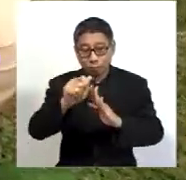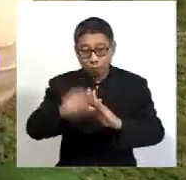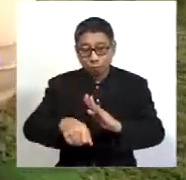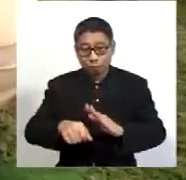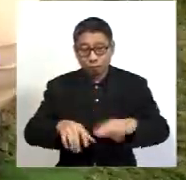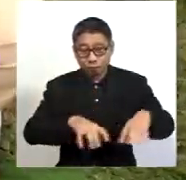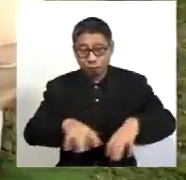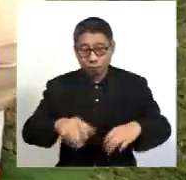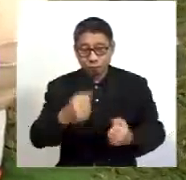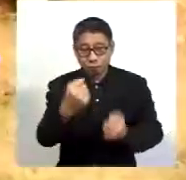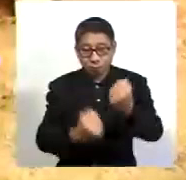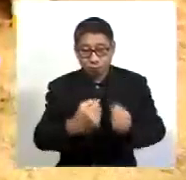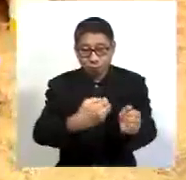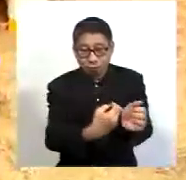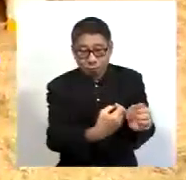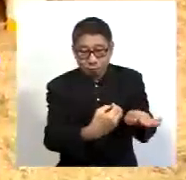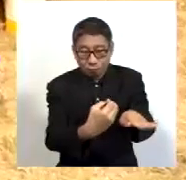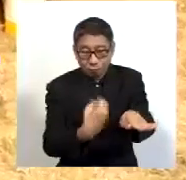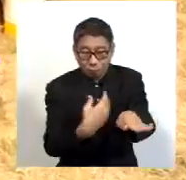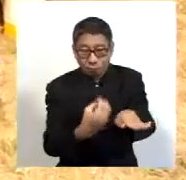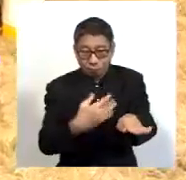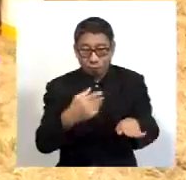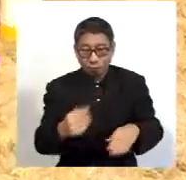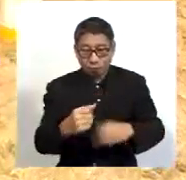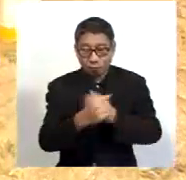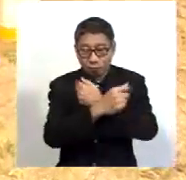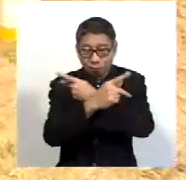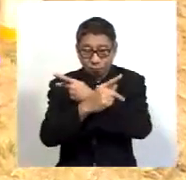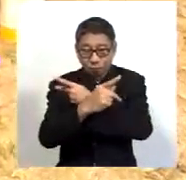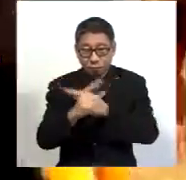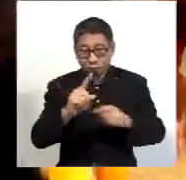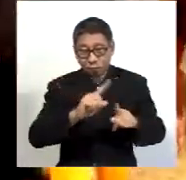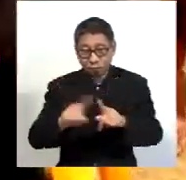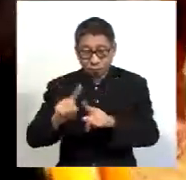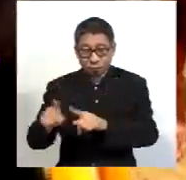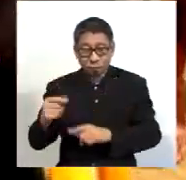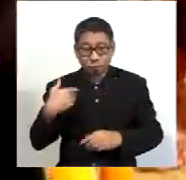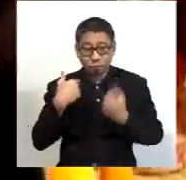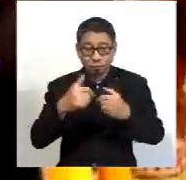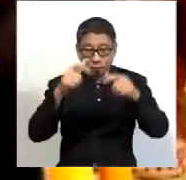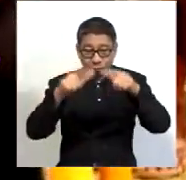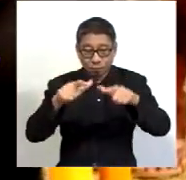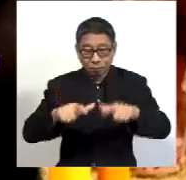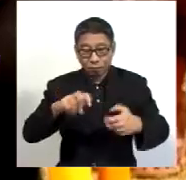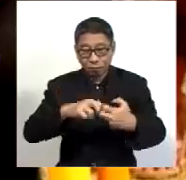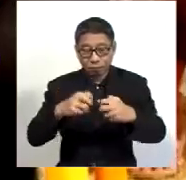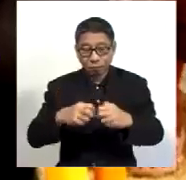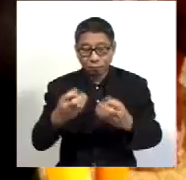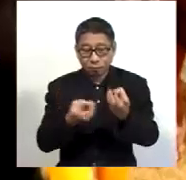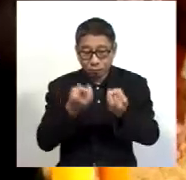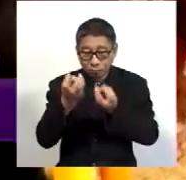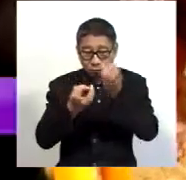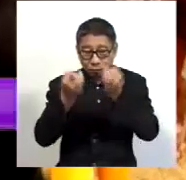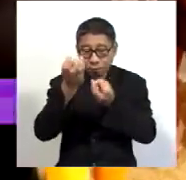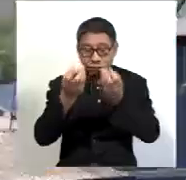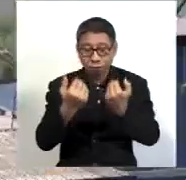ควันดำจากรถยนต์อย่างเข้มงวดนะคะรวมทั้งการฉีดพ่นละอองน้ำในเขตเมืองเพื่อลดค่าฝุ่นละอองแต่สิ่งที่น่าเป็นห่ว